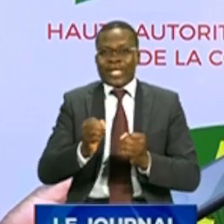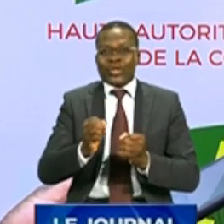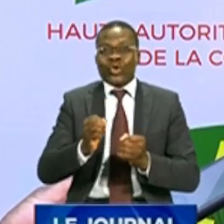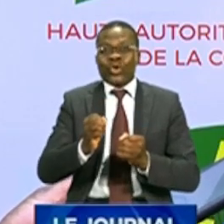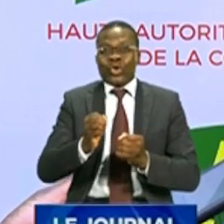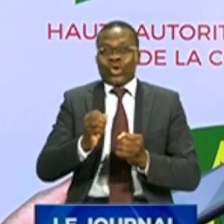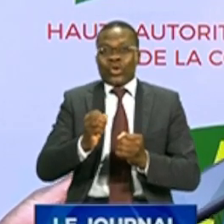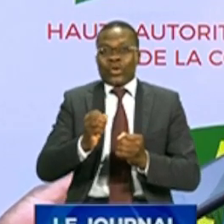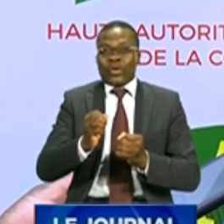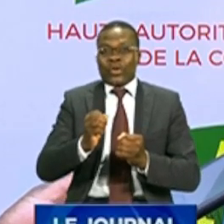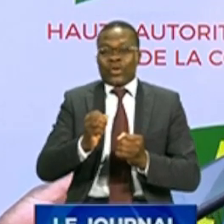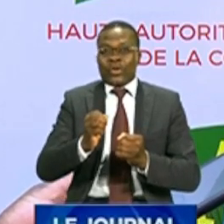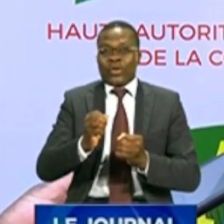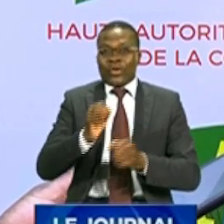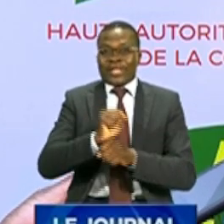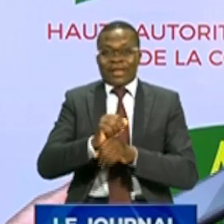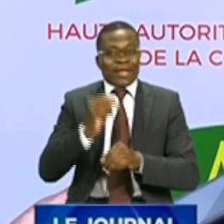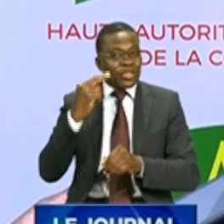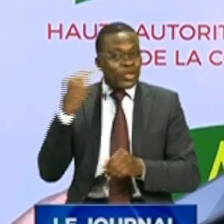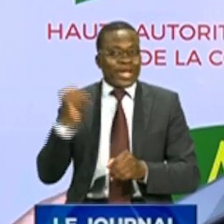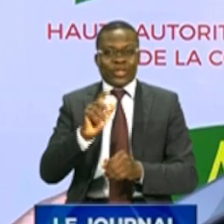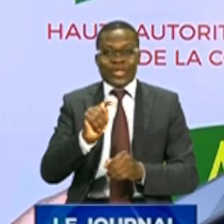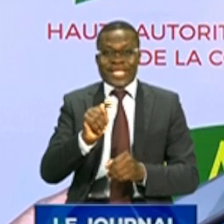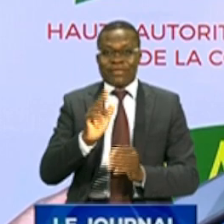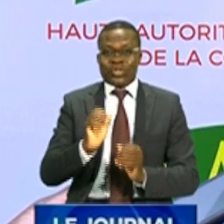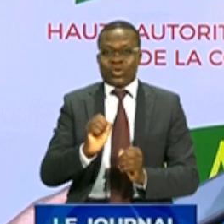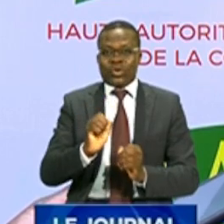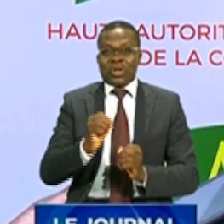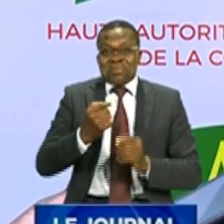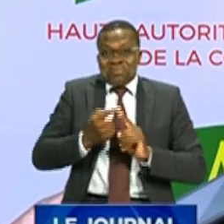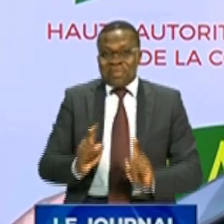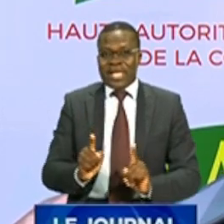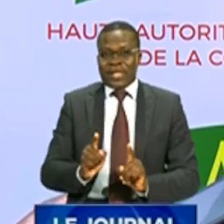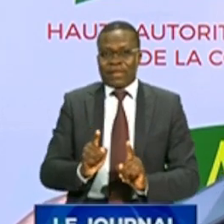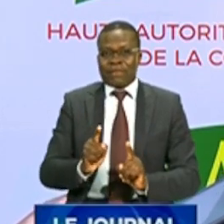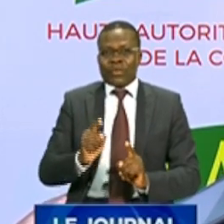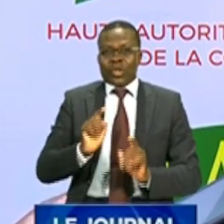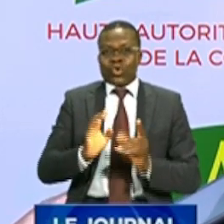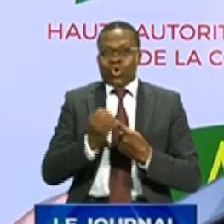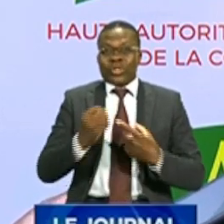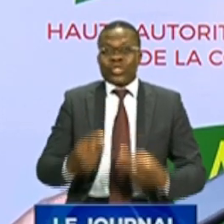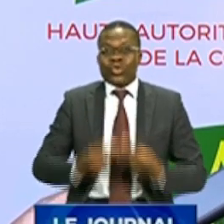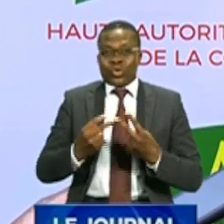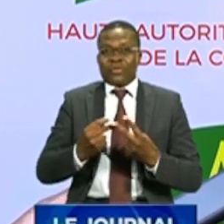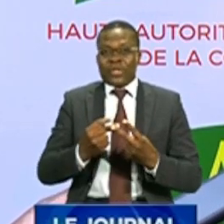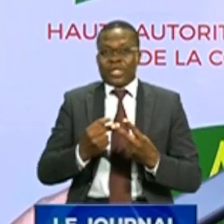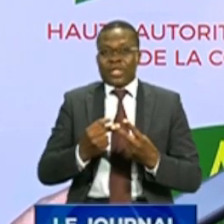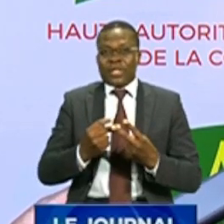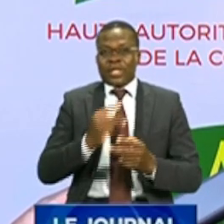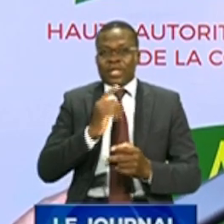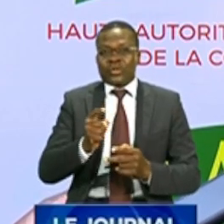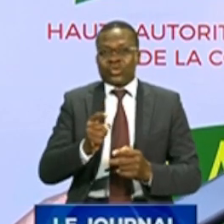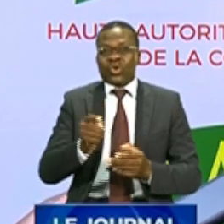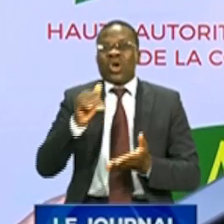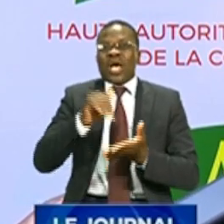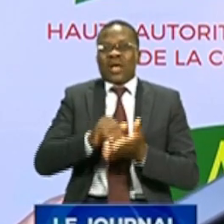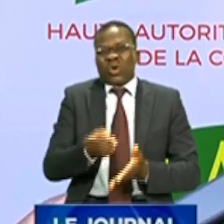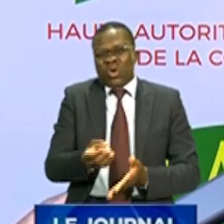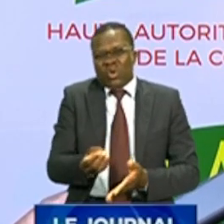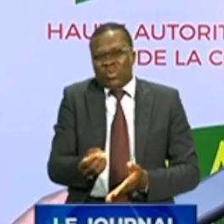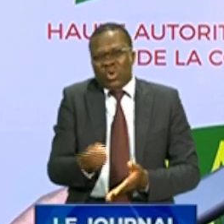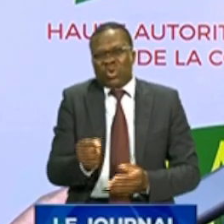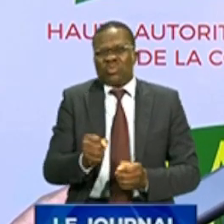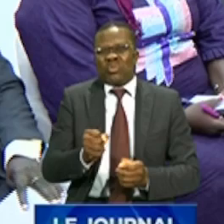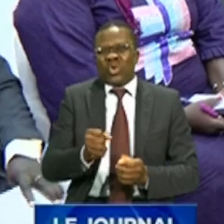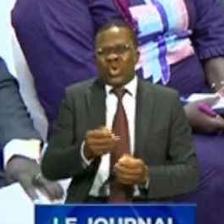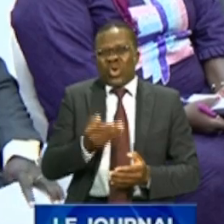de radio et télévision, mais nos conditions de vie sont un peu